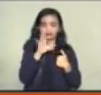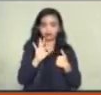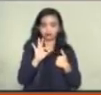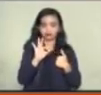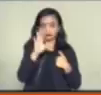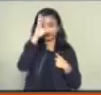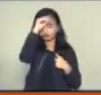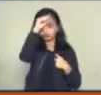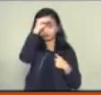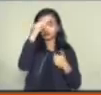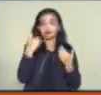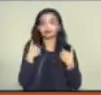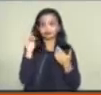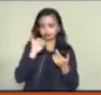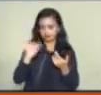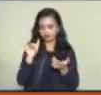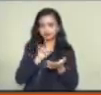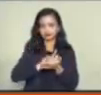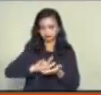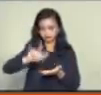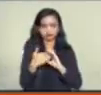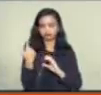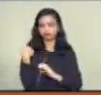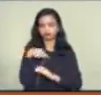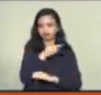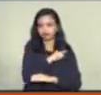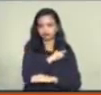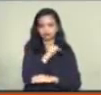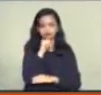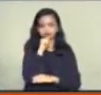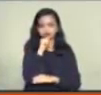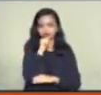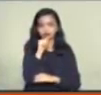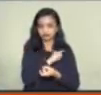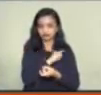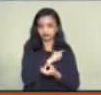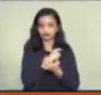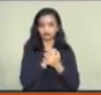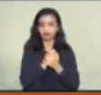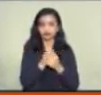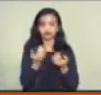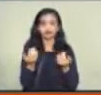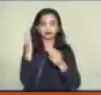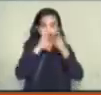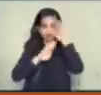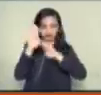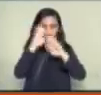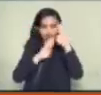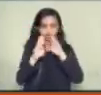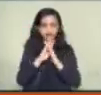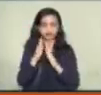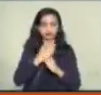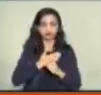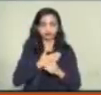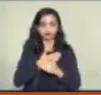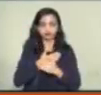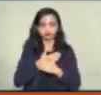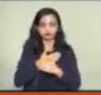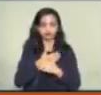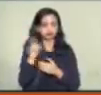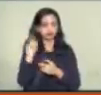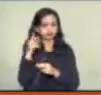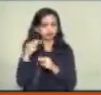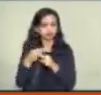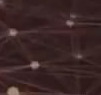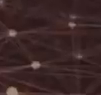lalaki, nasa ibang bansa rin po, sila po nagka-chat. Di po sa amin nanggaling yung issue na yan, yung anak ko sa ibang bansa. Anong